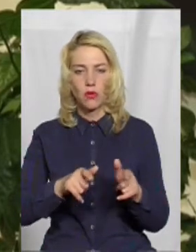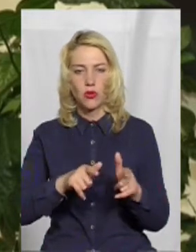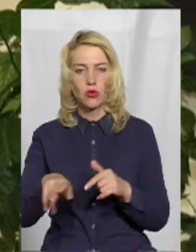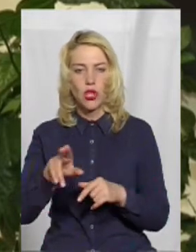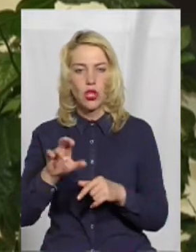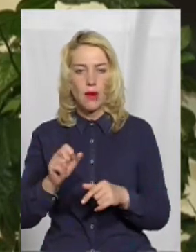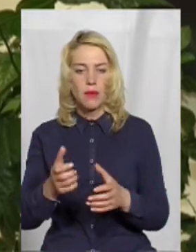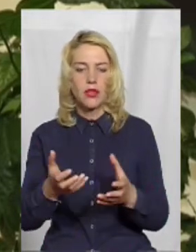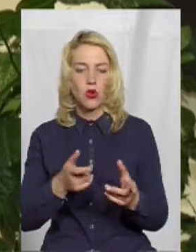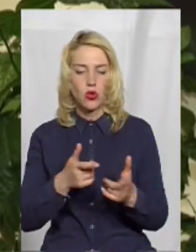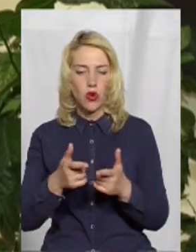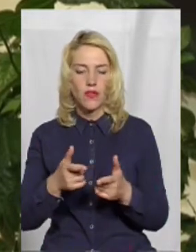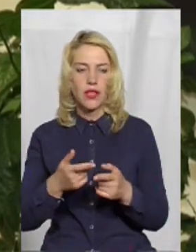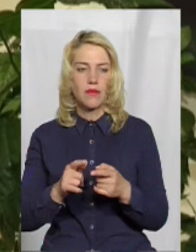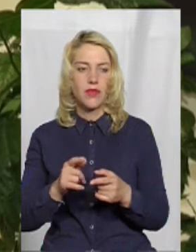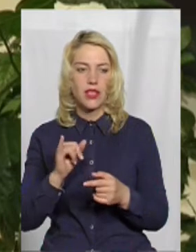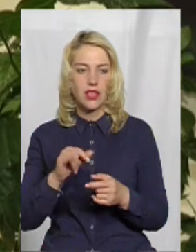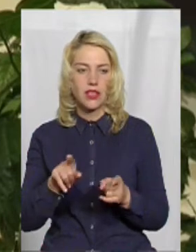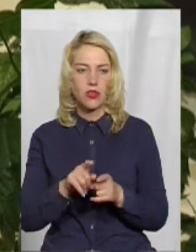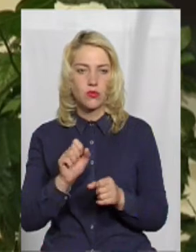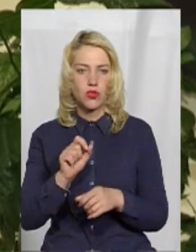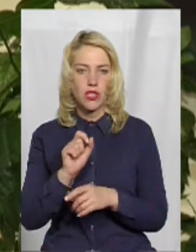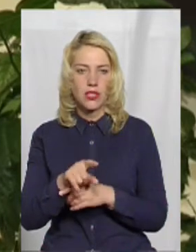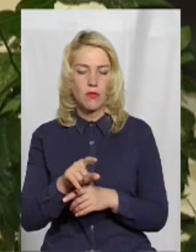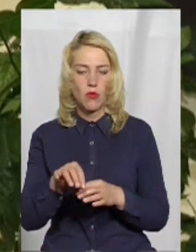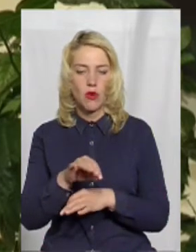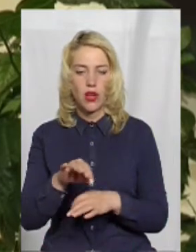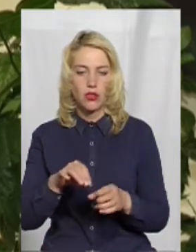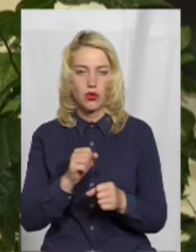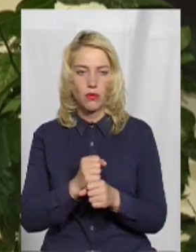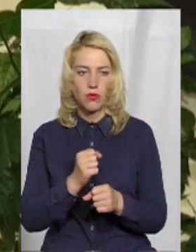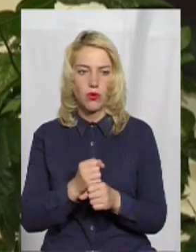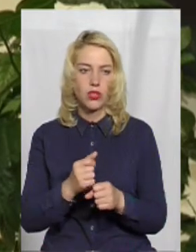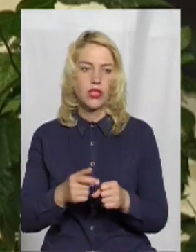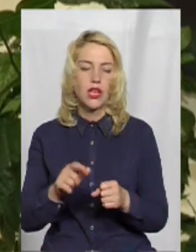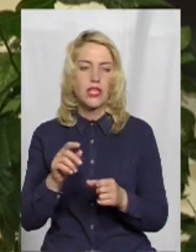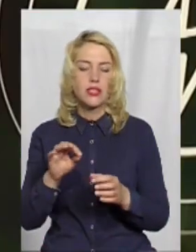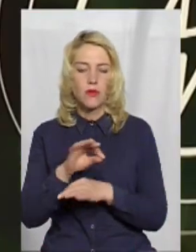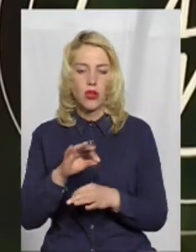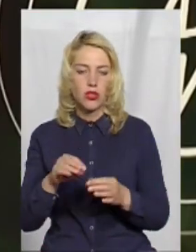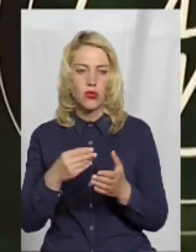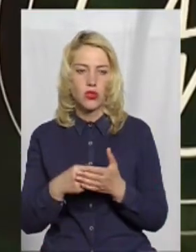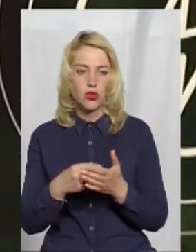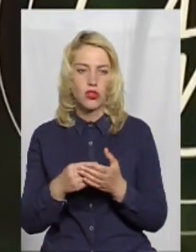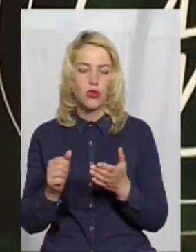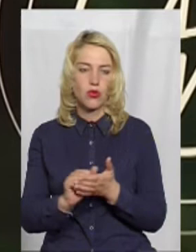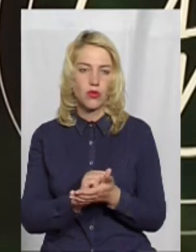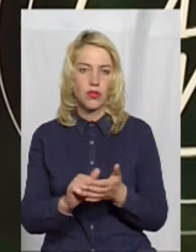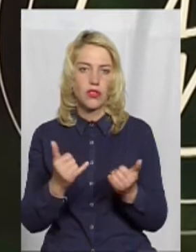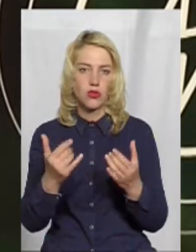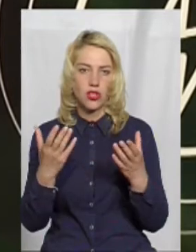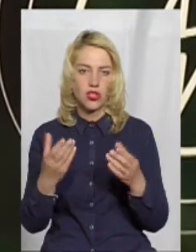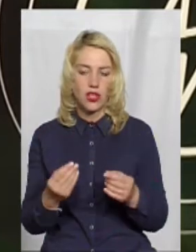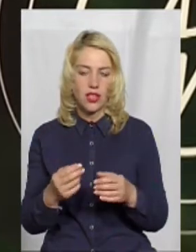інвестицій. Також можна навіть замовити роботи з розробки проєктно-кошторисної документації. На сьогоднішній день навіть